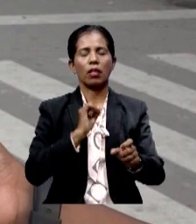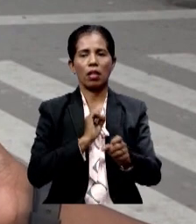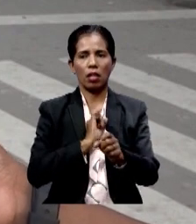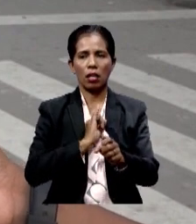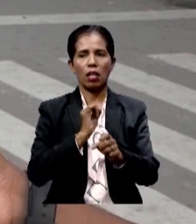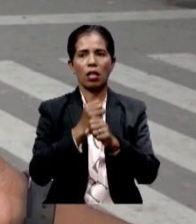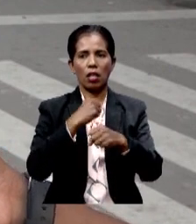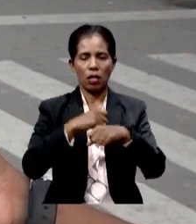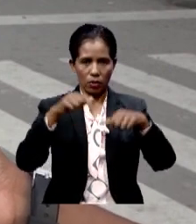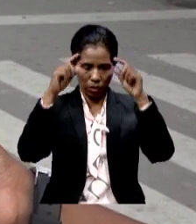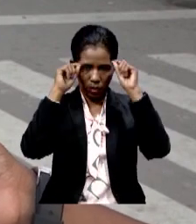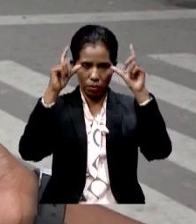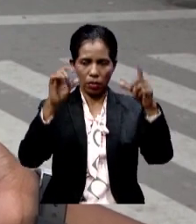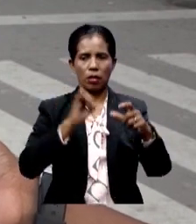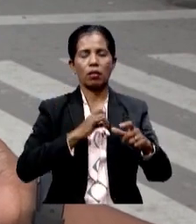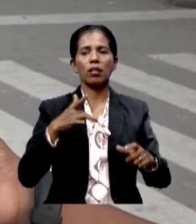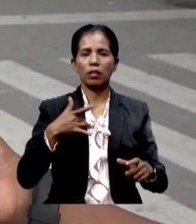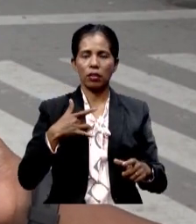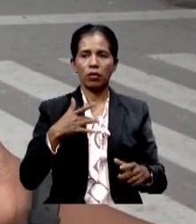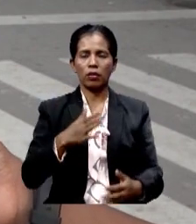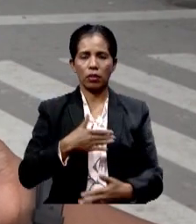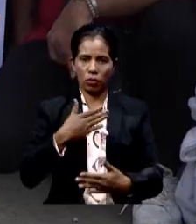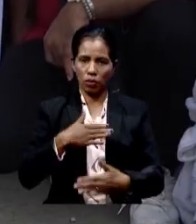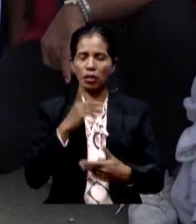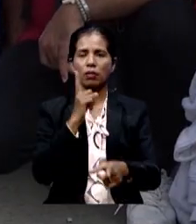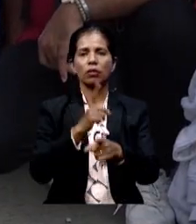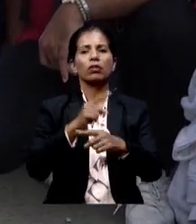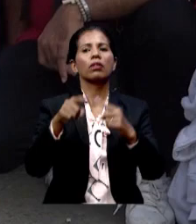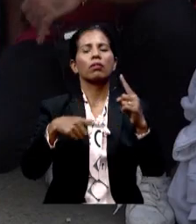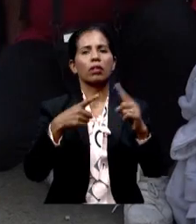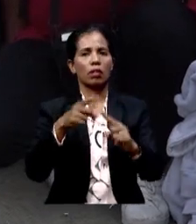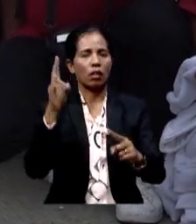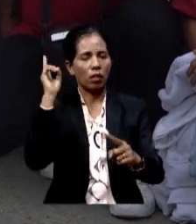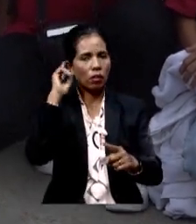iha Timor. No hane sentimento sente orgulho teptebe so hira rona